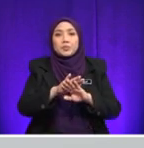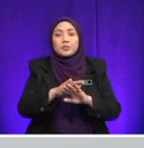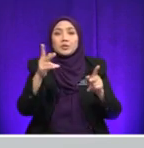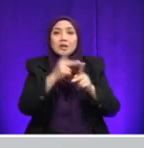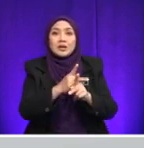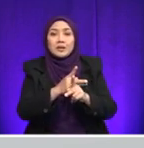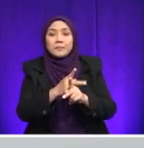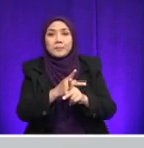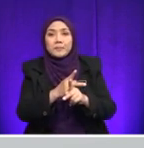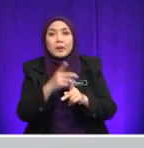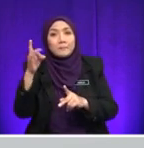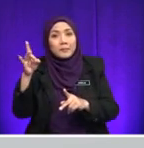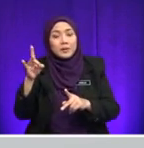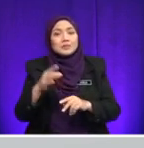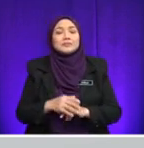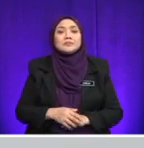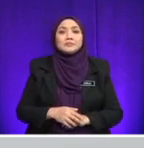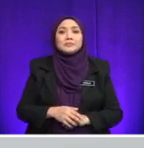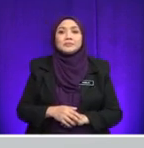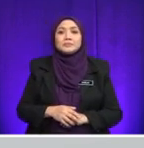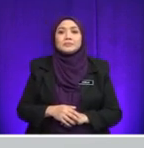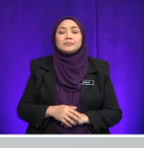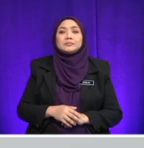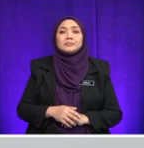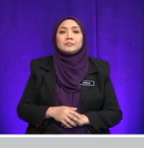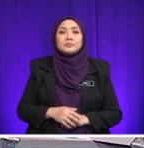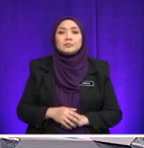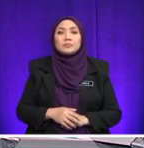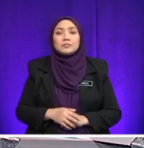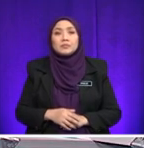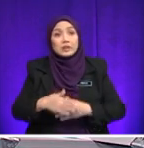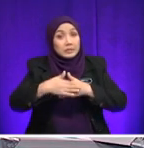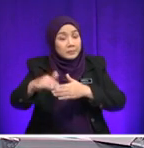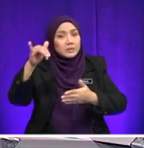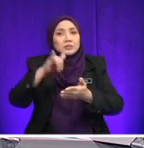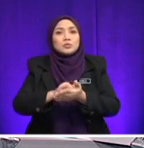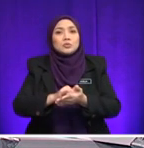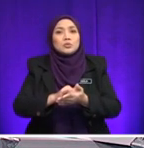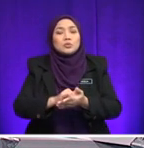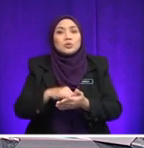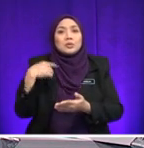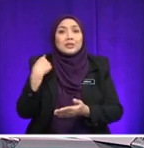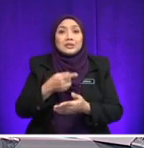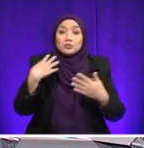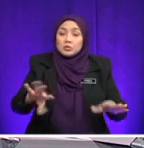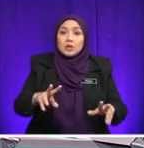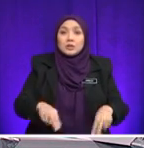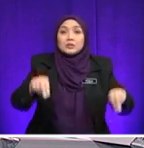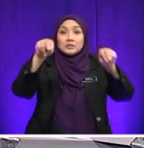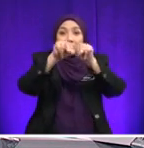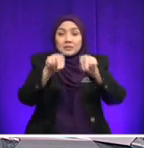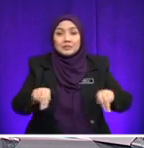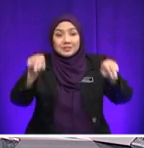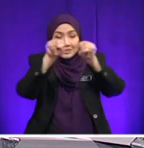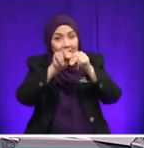jarak 23 cost 54 derajat Oke selepas kita isi nilai-nilai sisi dan sudut dalam